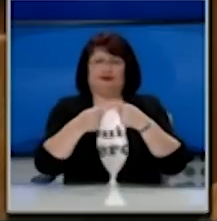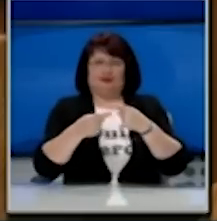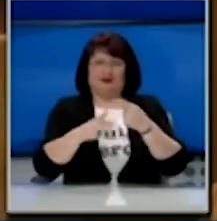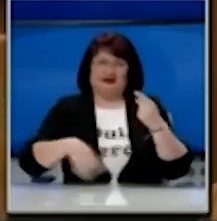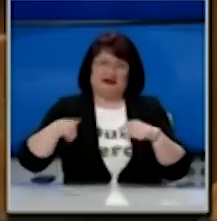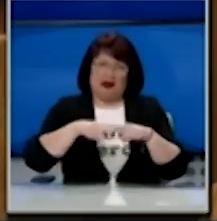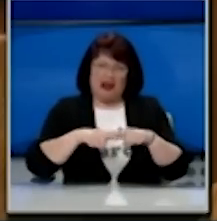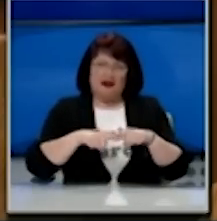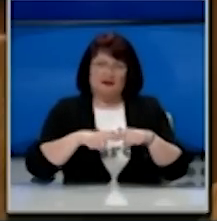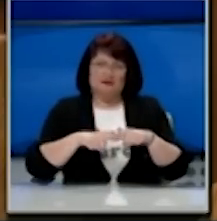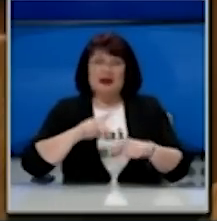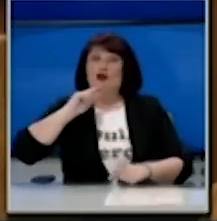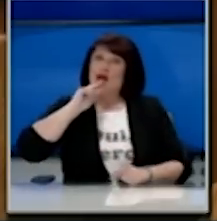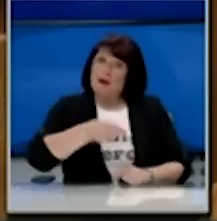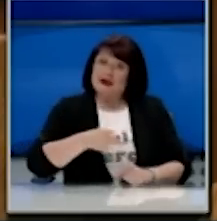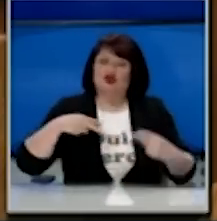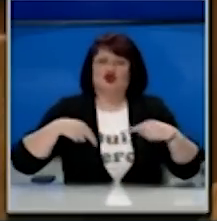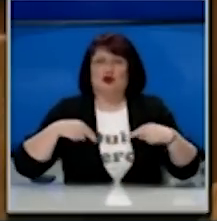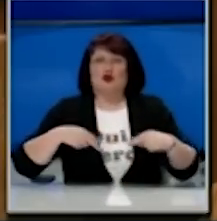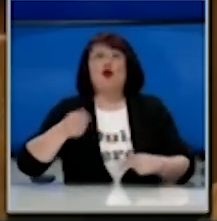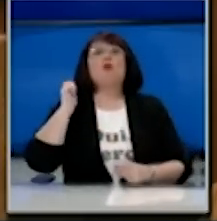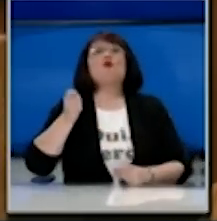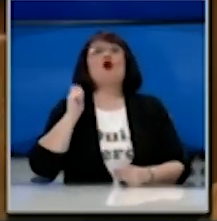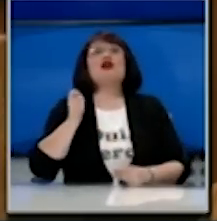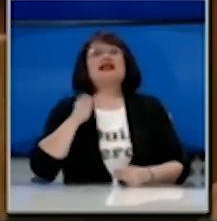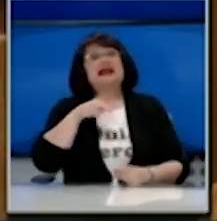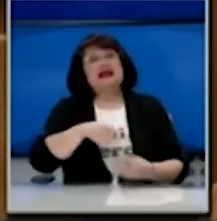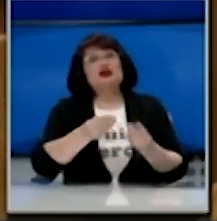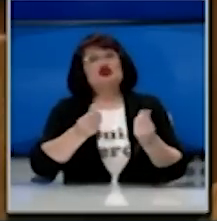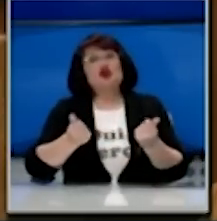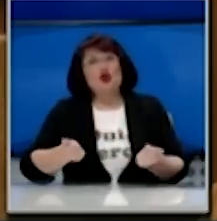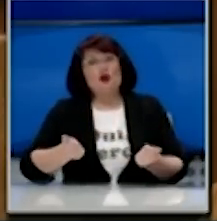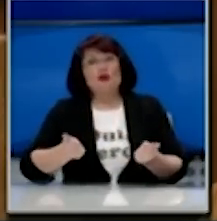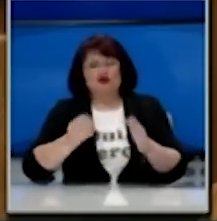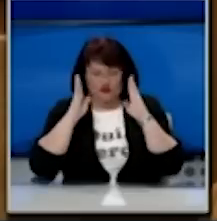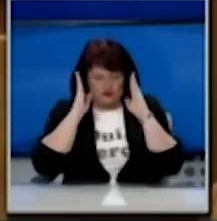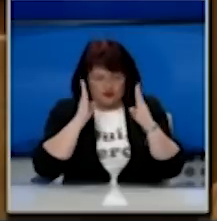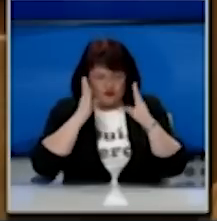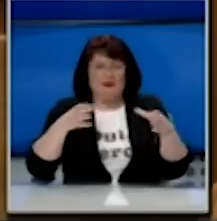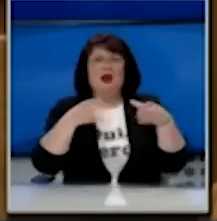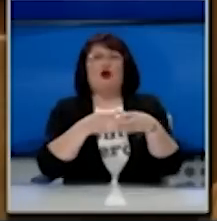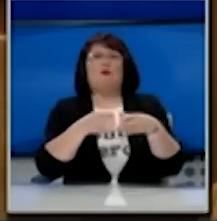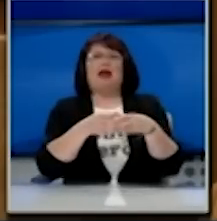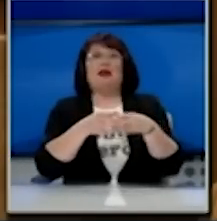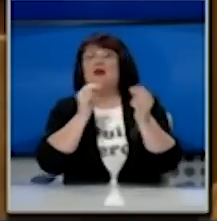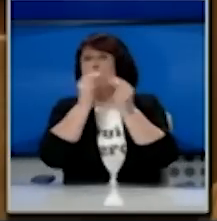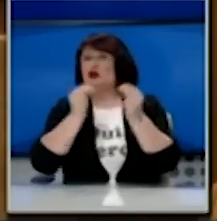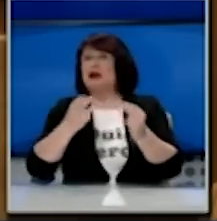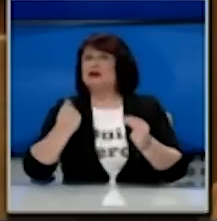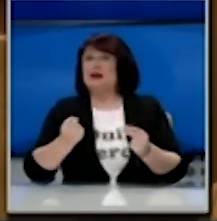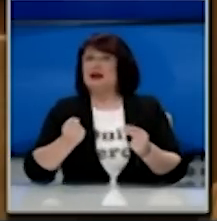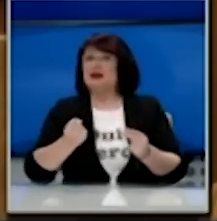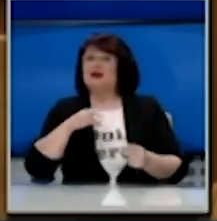μας, απαντάμε. Η πολιτική σας είναι αυτή που έχει ταξικό πρόσημο και συνέπειες. Γι' αυτό και δεν